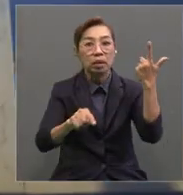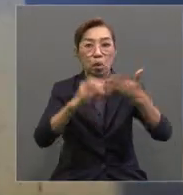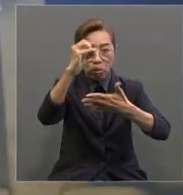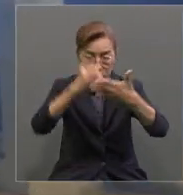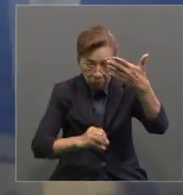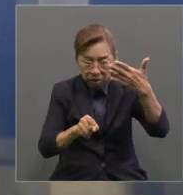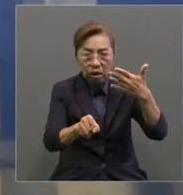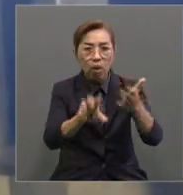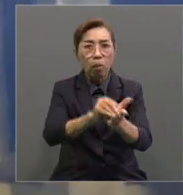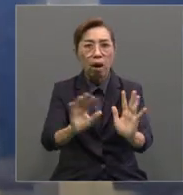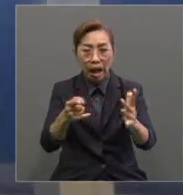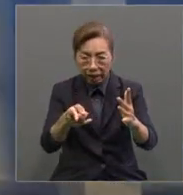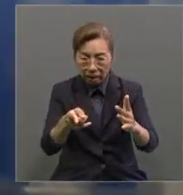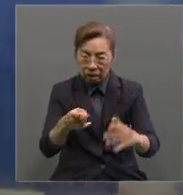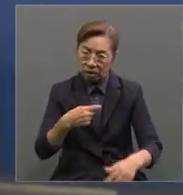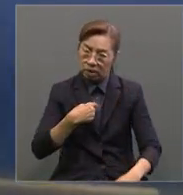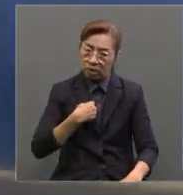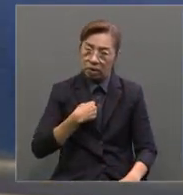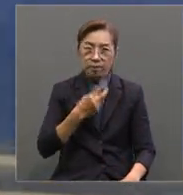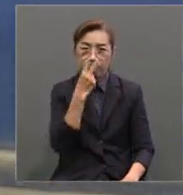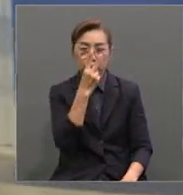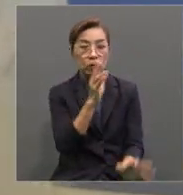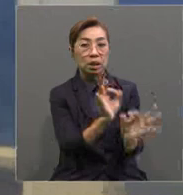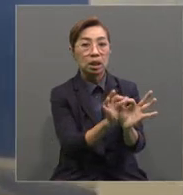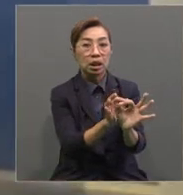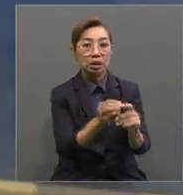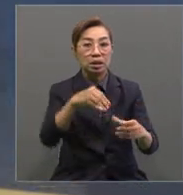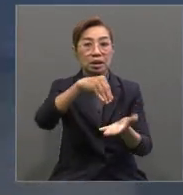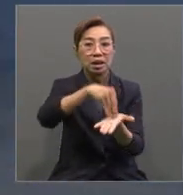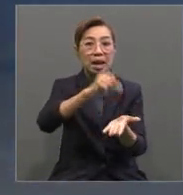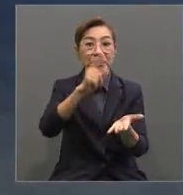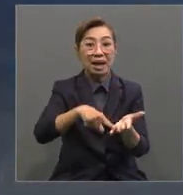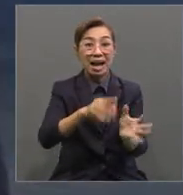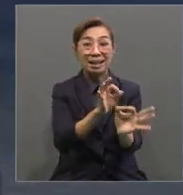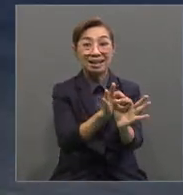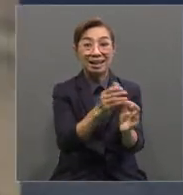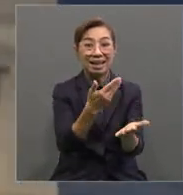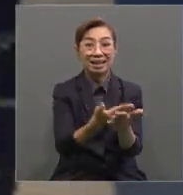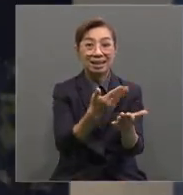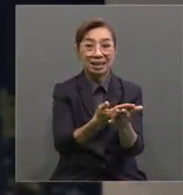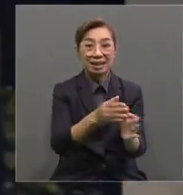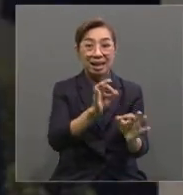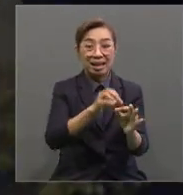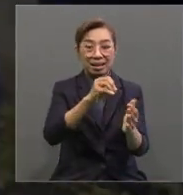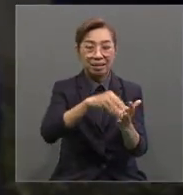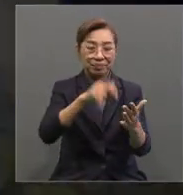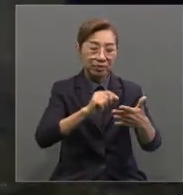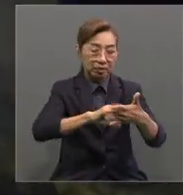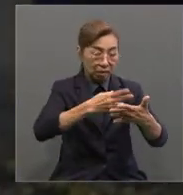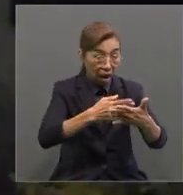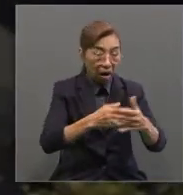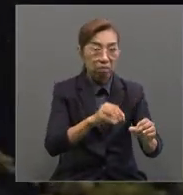ชมครับหายเกลี้ยงแต่เมื่อเข้าไปตรวจสอบยอดเงินในแอปธนาคารปรากฏว่าเงินหายจากธนาคาร 3